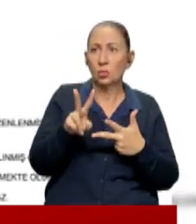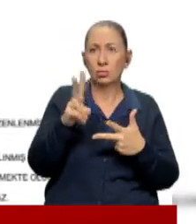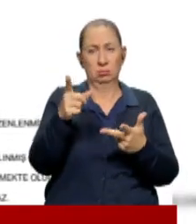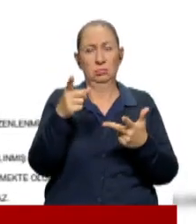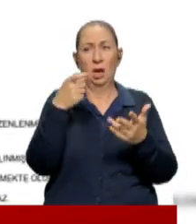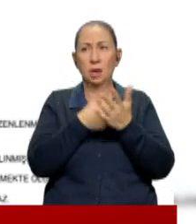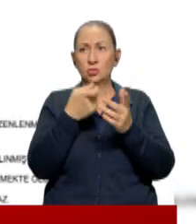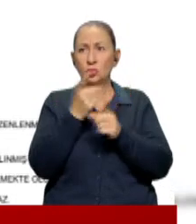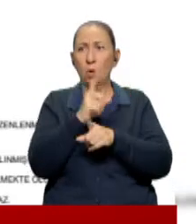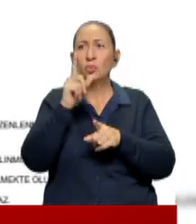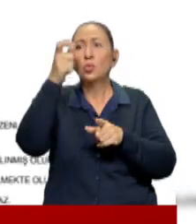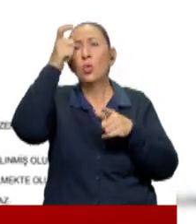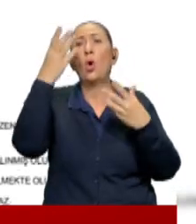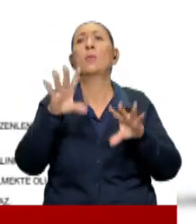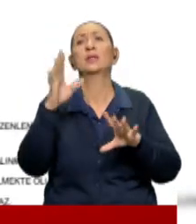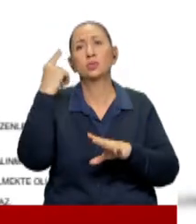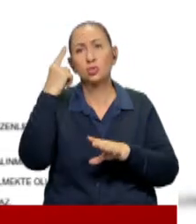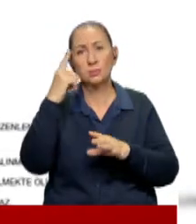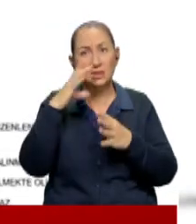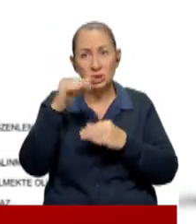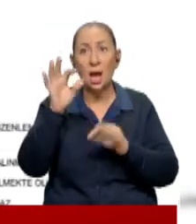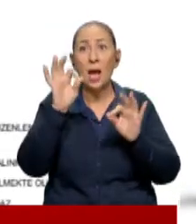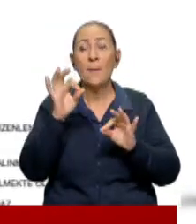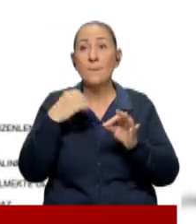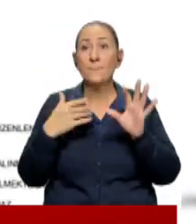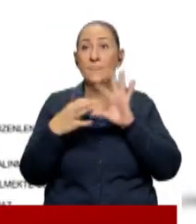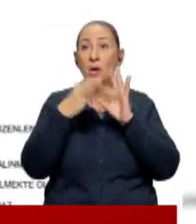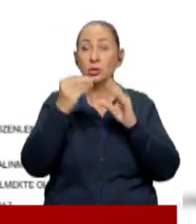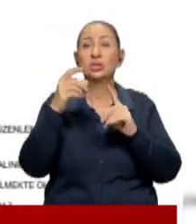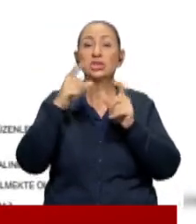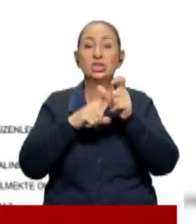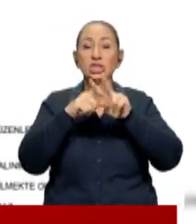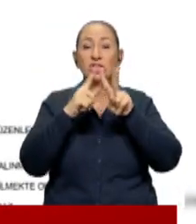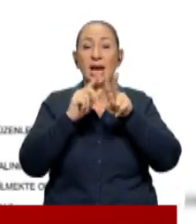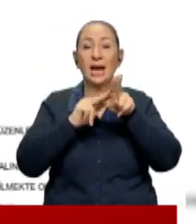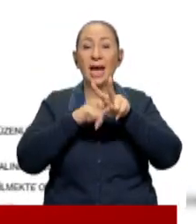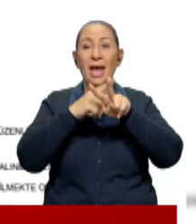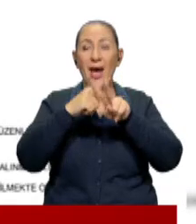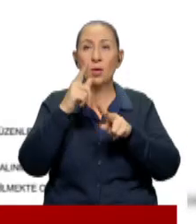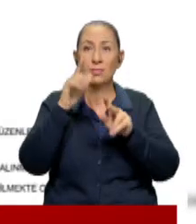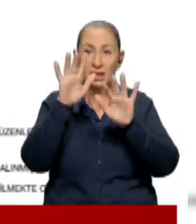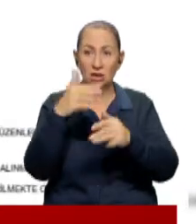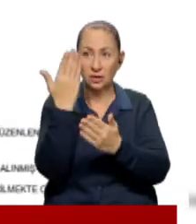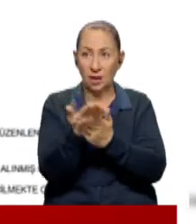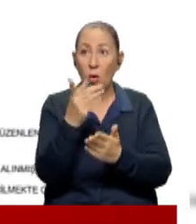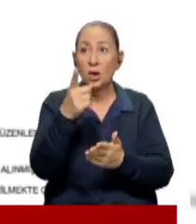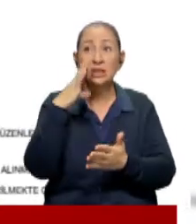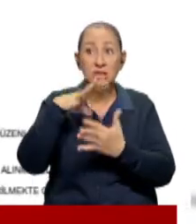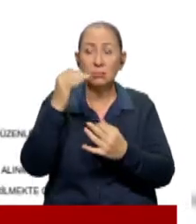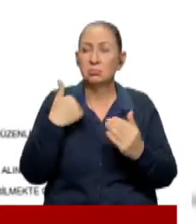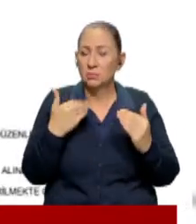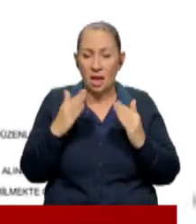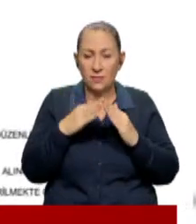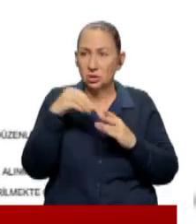Adından soyadından yabancı uyruklu olduğunu düşündüğüm bir kişi. Hemen bağlı bulunduğumuz Çankaya Nüfus Müdürlüğü'ne geldik. Bir dilekçe verdik. O kişinin